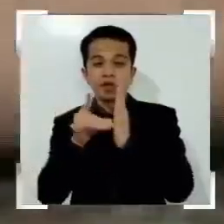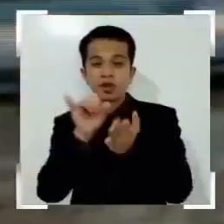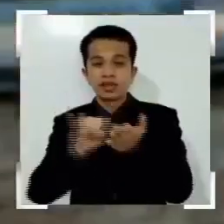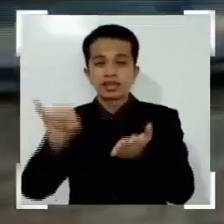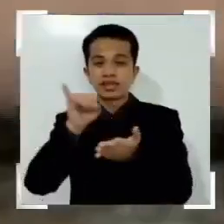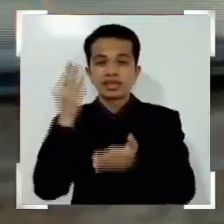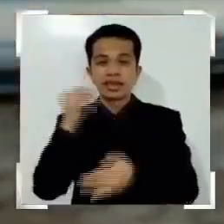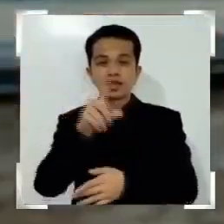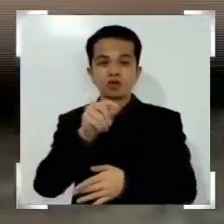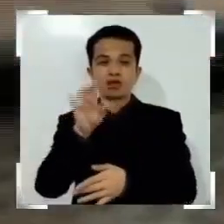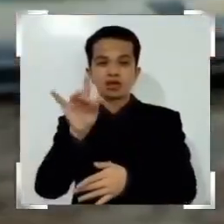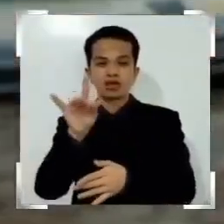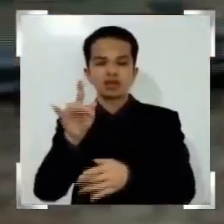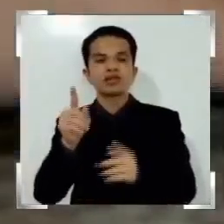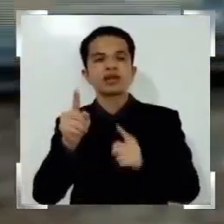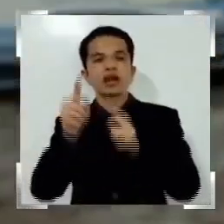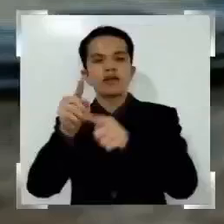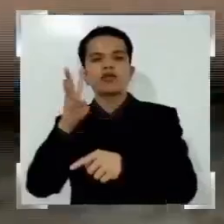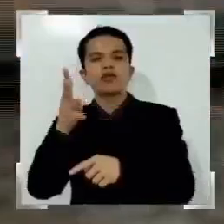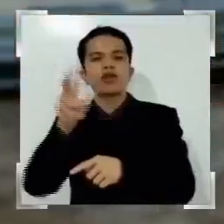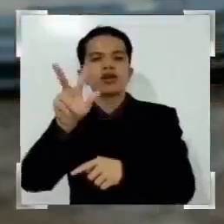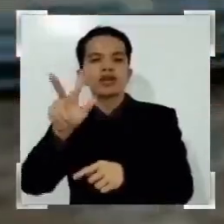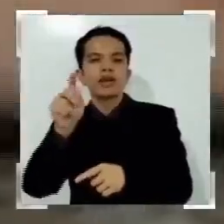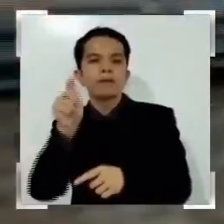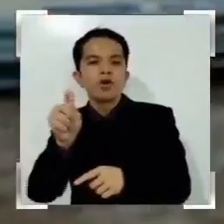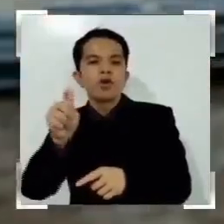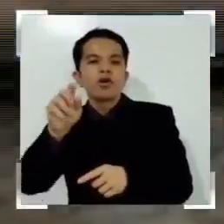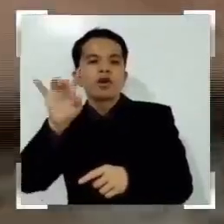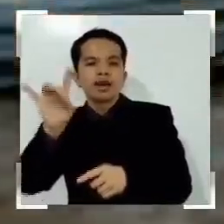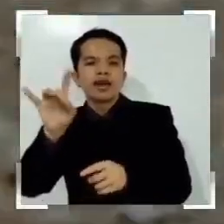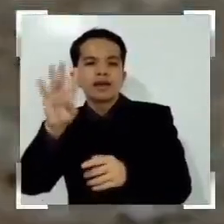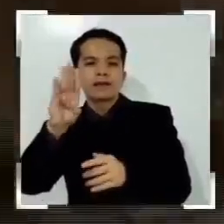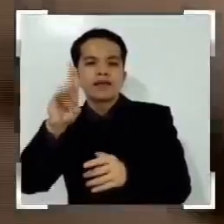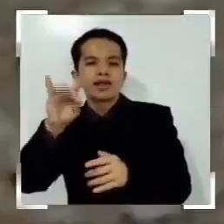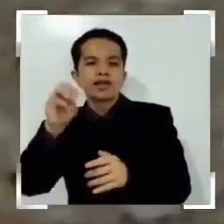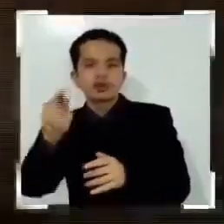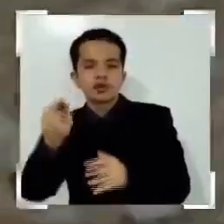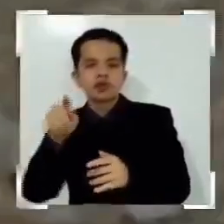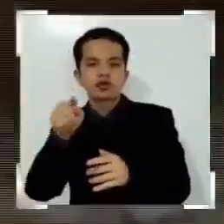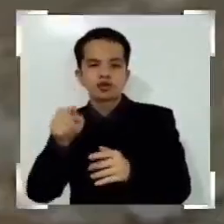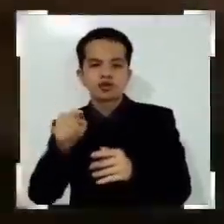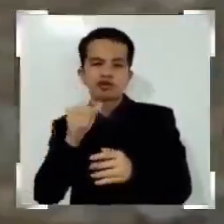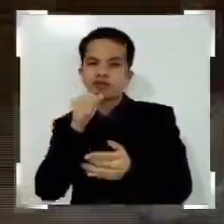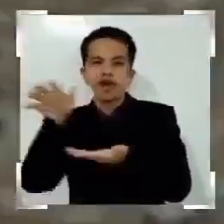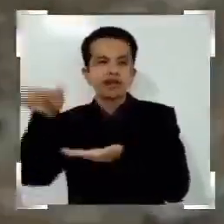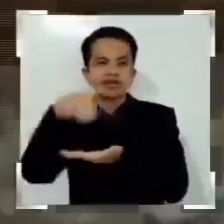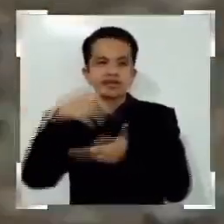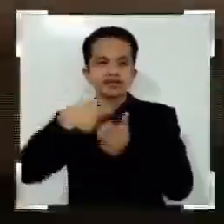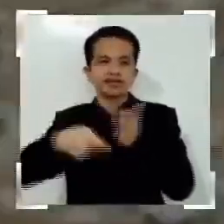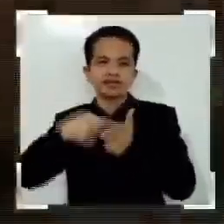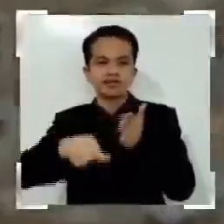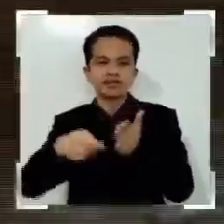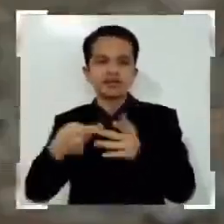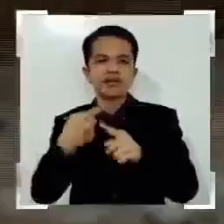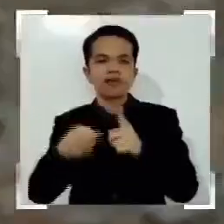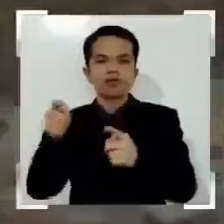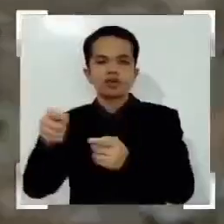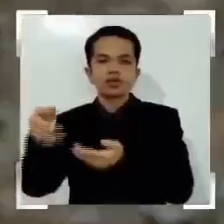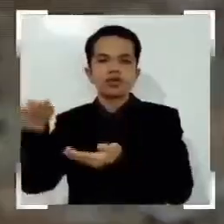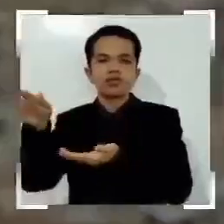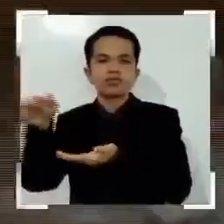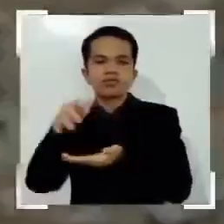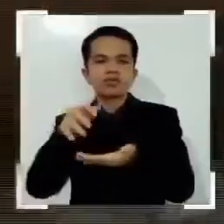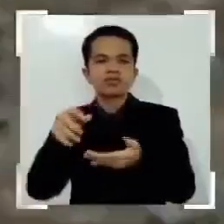tinatayang nasa 43.8 billion pesos ang hindi nakokolektang buwis ng pamahalaan mula sa smuggling at misdeclaration